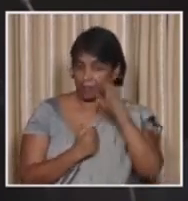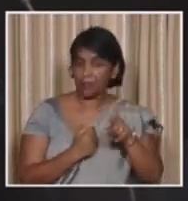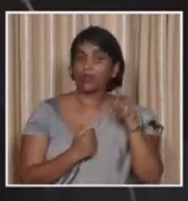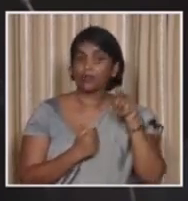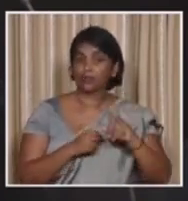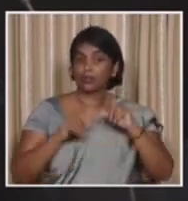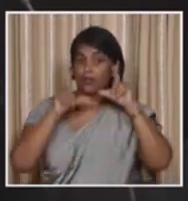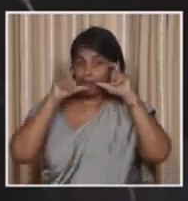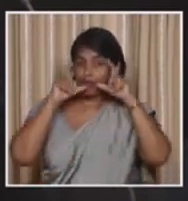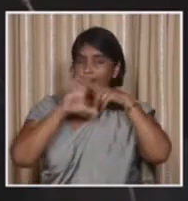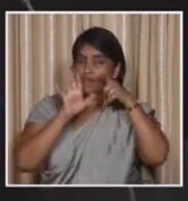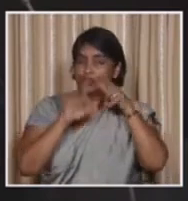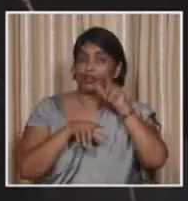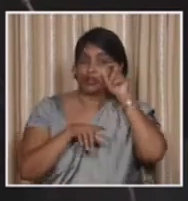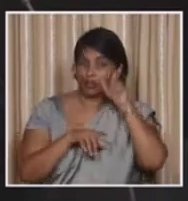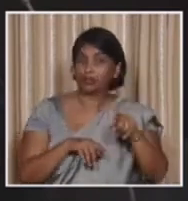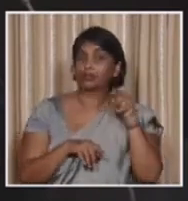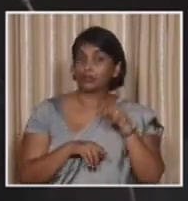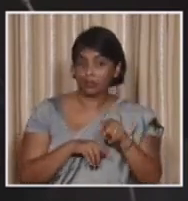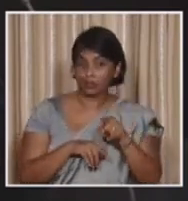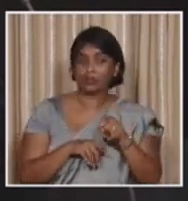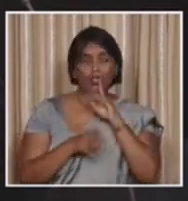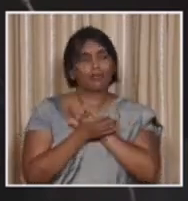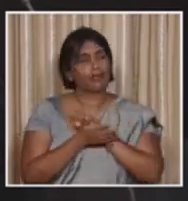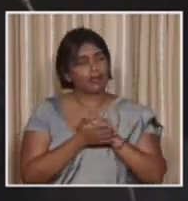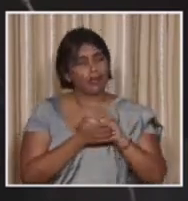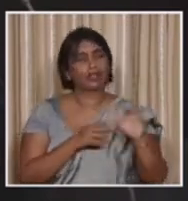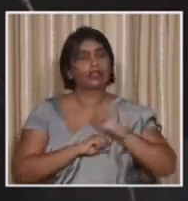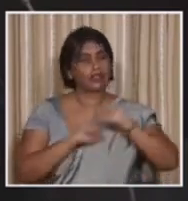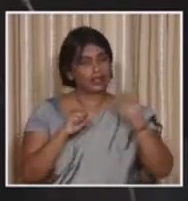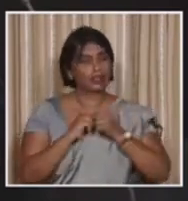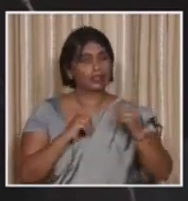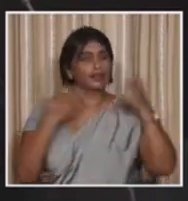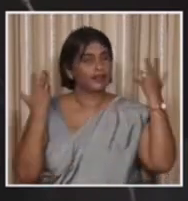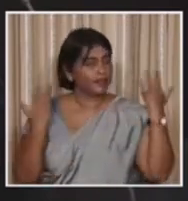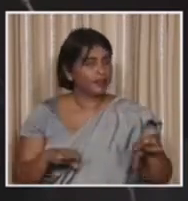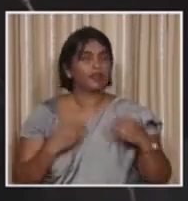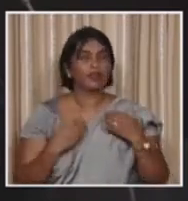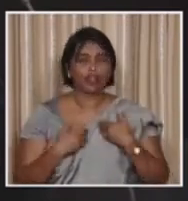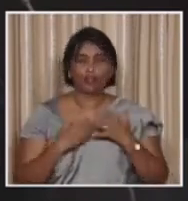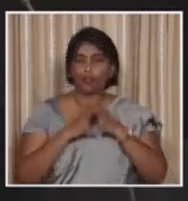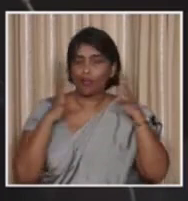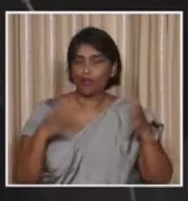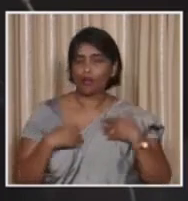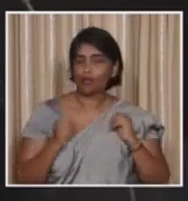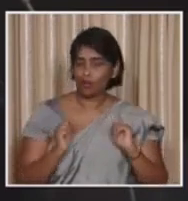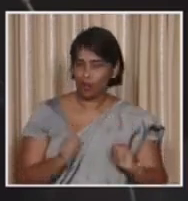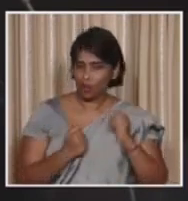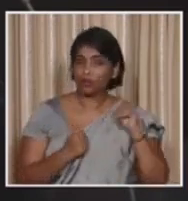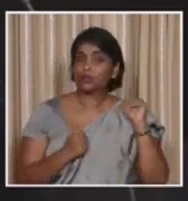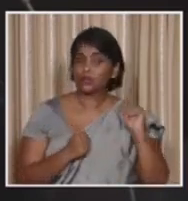ඒ ඡායාරූප එතන සාමකාමීව මේ උද්ඝෝෂණය අවසන් කරන්න අපි මොනතරම් උත්සාහ